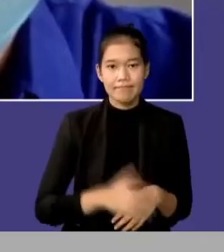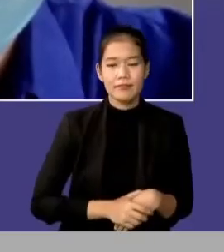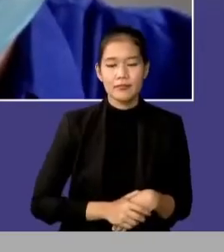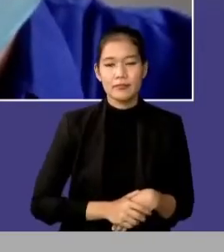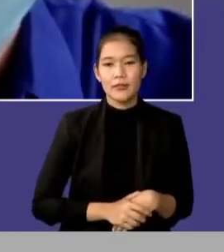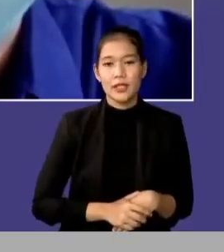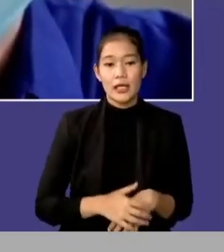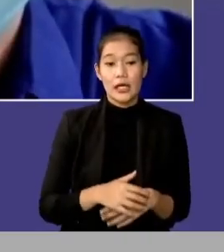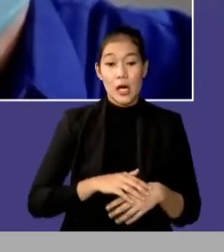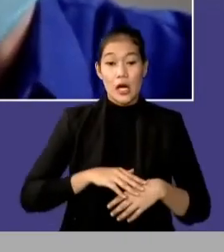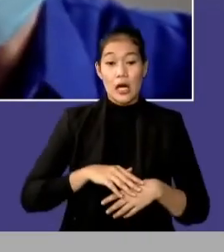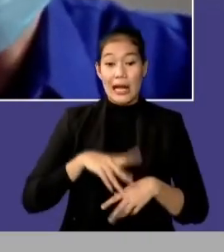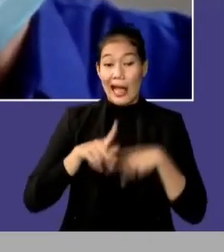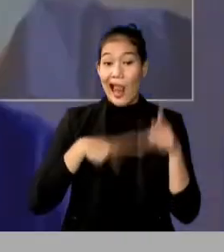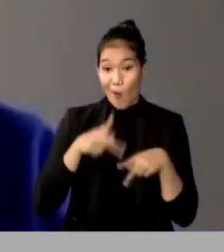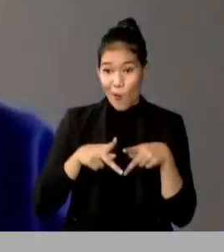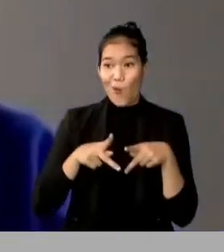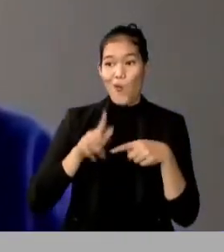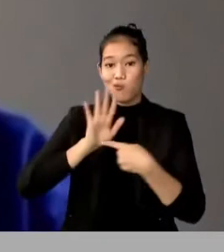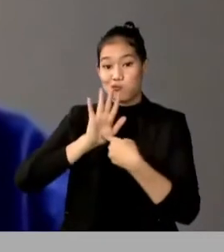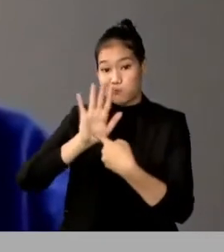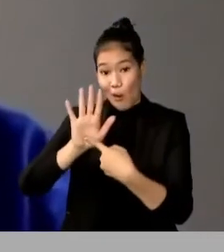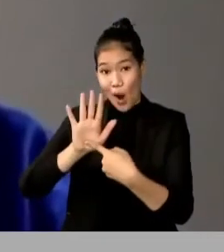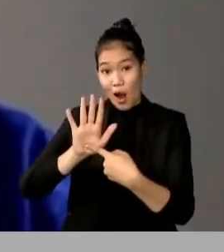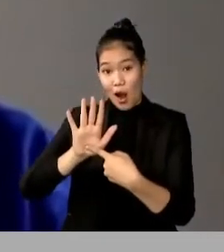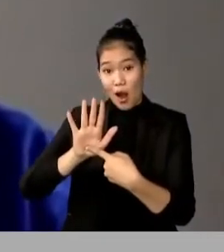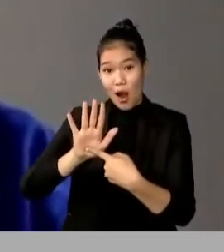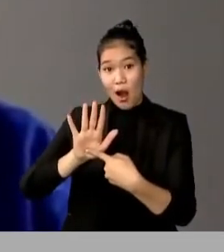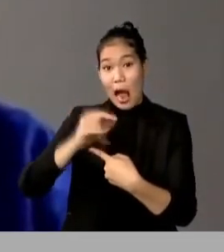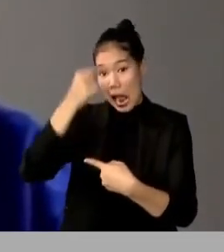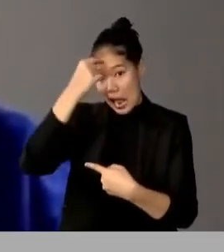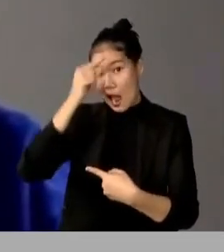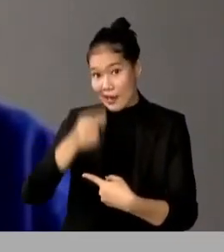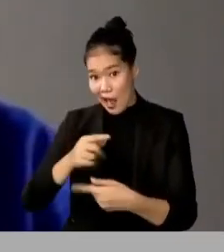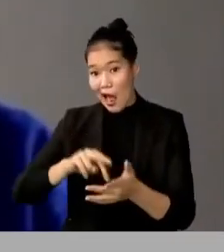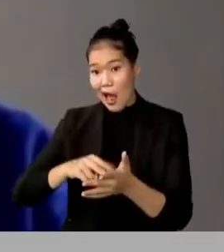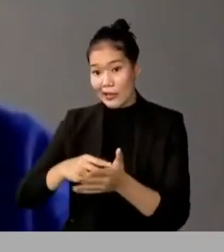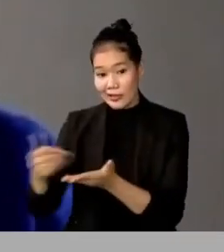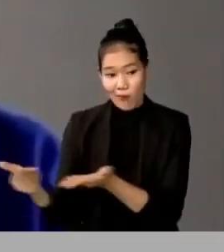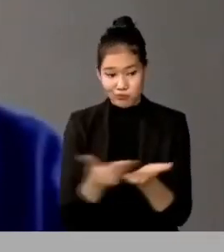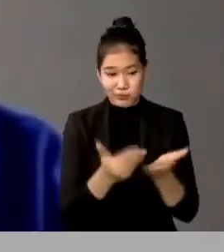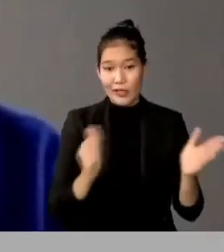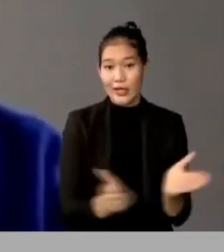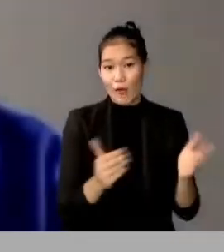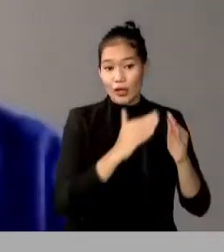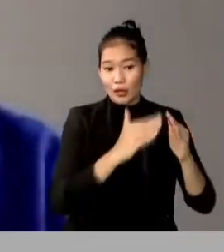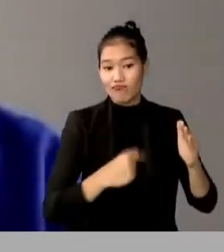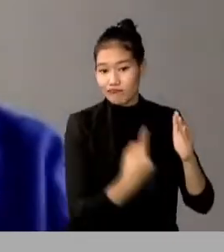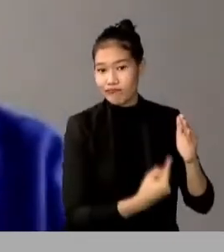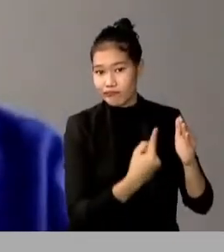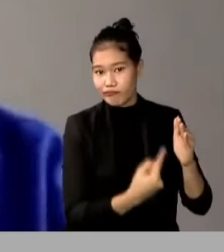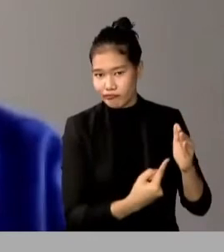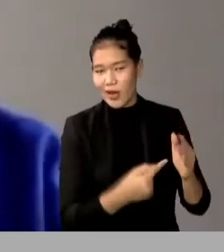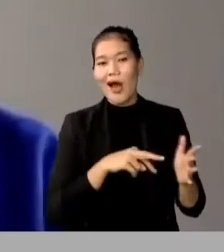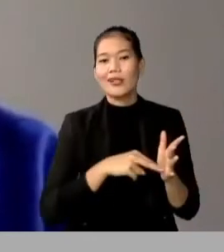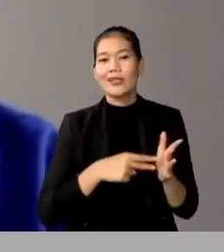jika gejalanya muncul sehingga mereka harus diawetkan mau tidak mau ya diisolasi Maka jangan